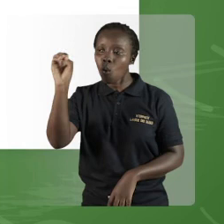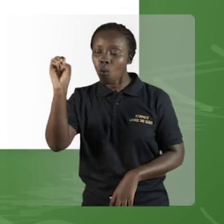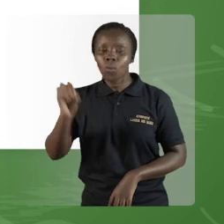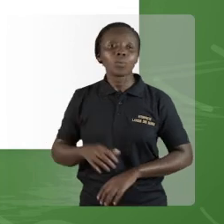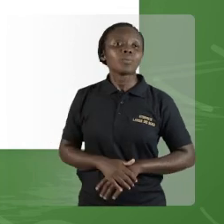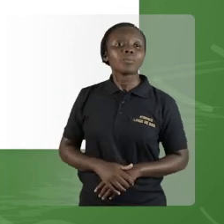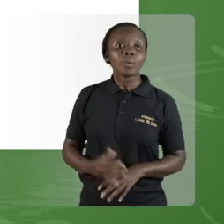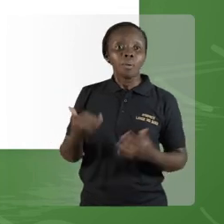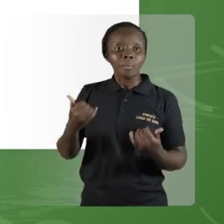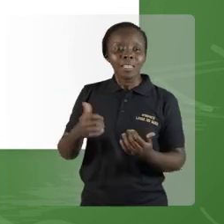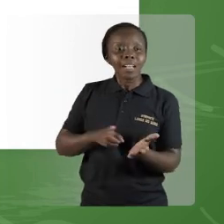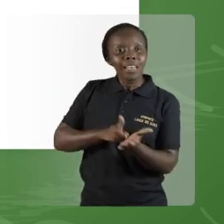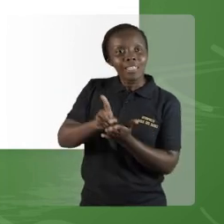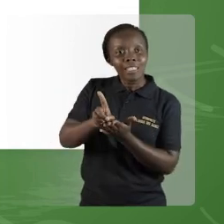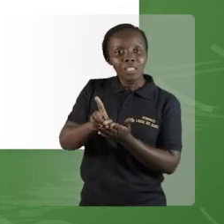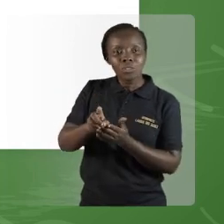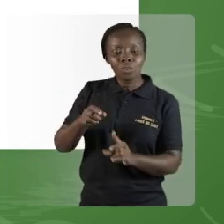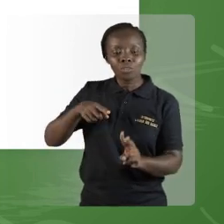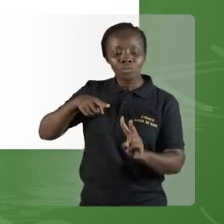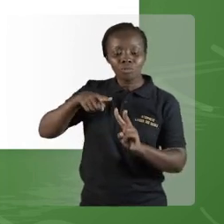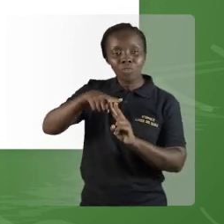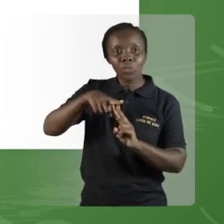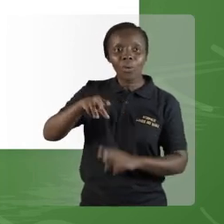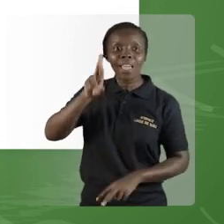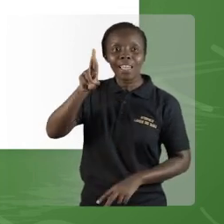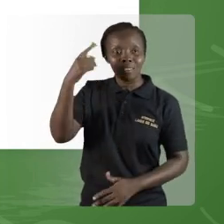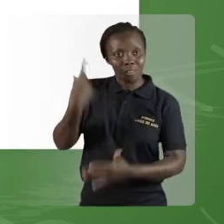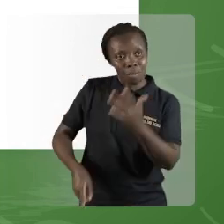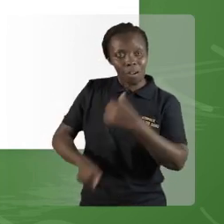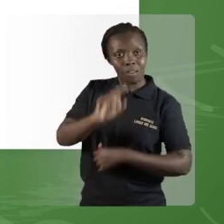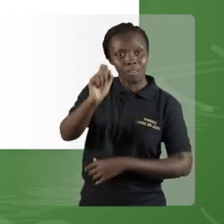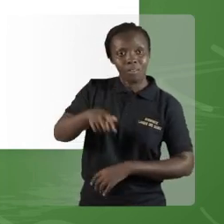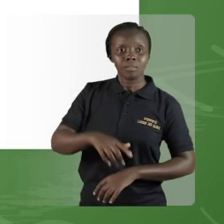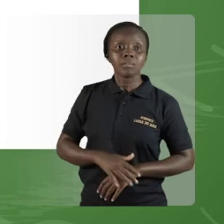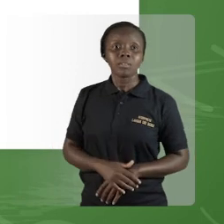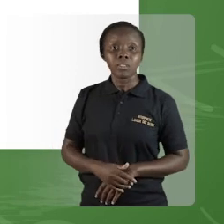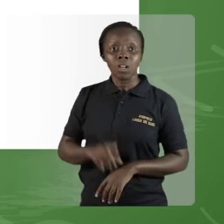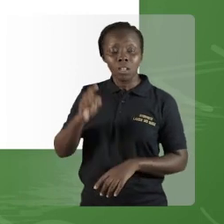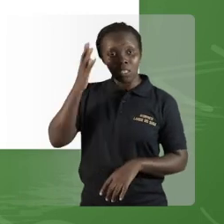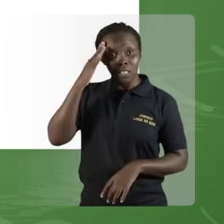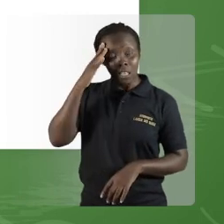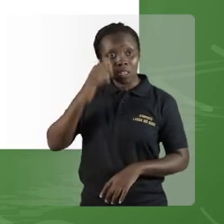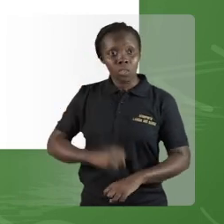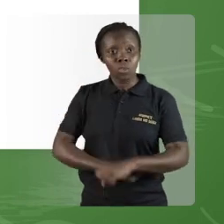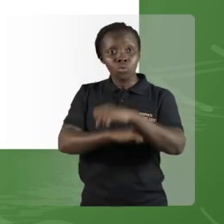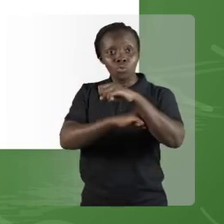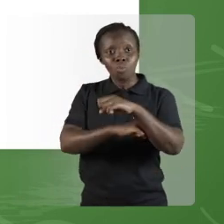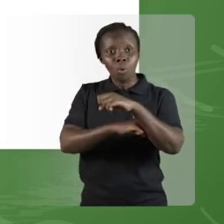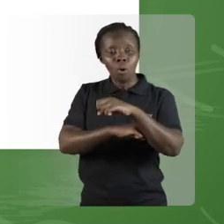Quelle est la direction de R? Mais comme le support de F et le support de P passent